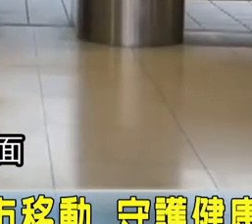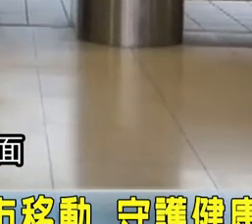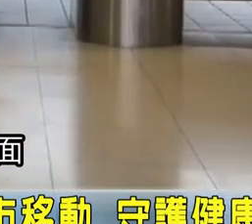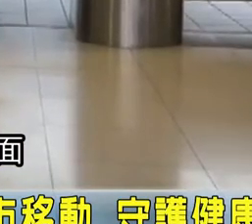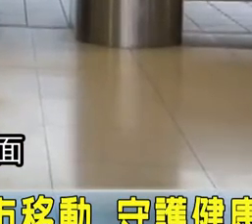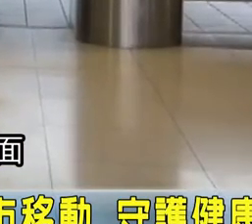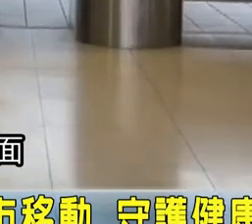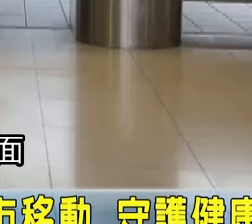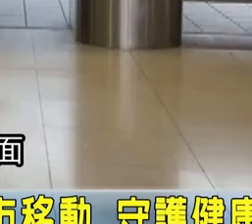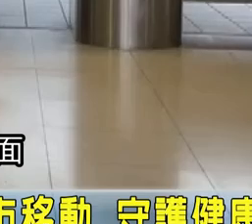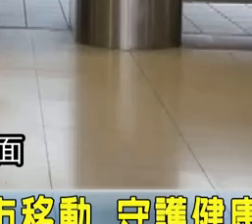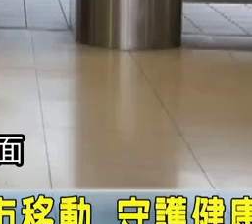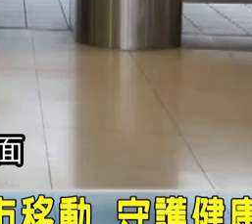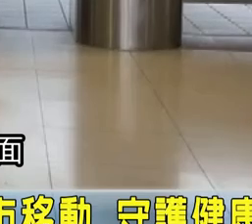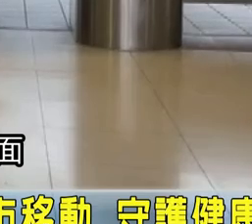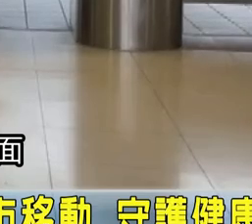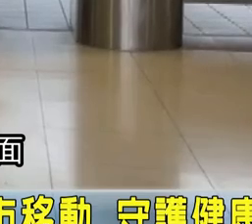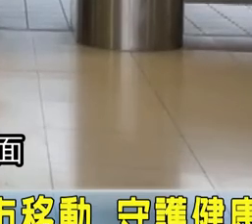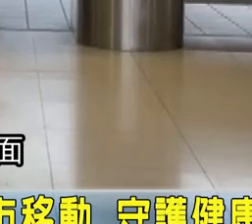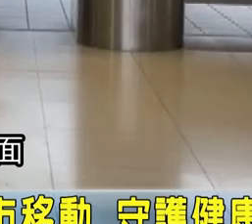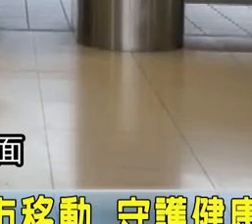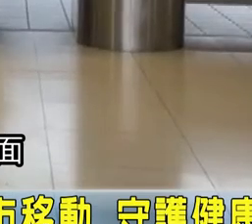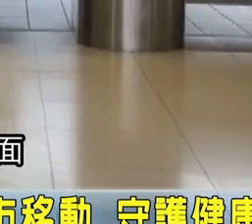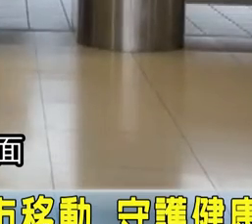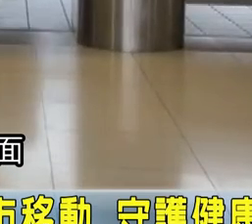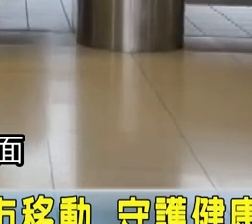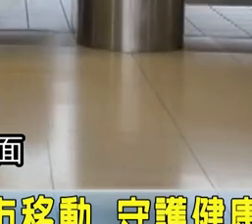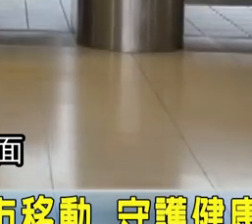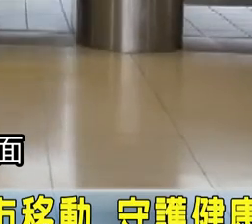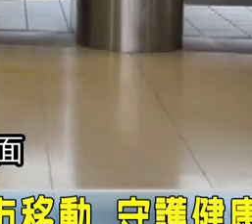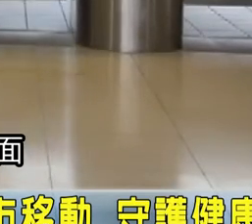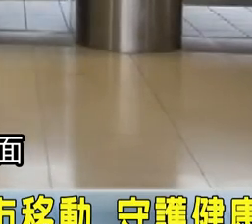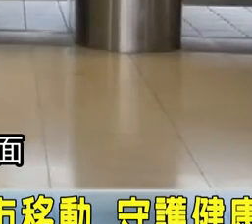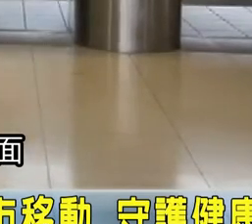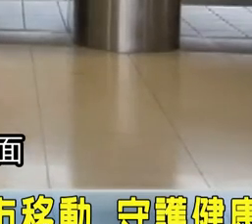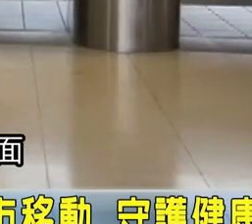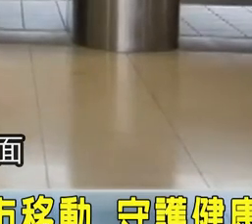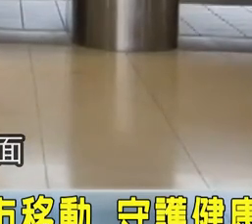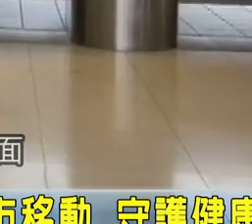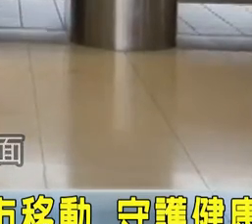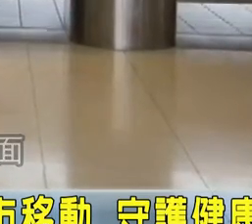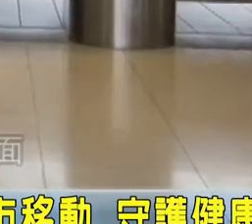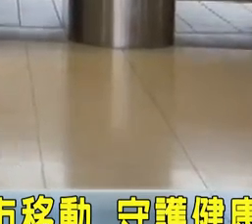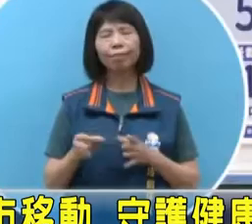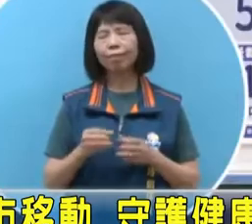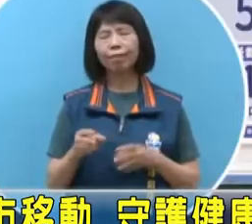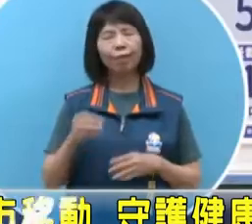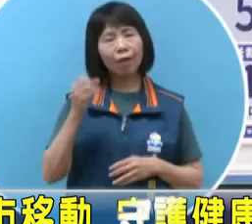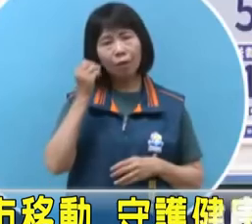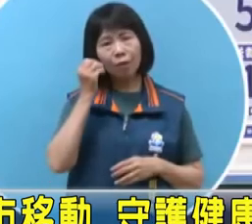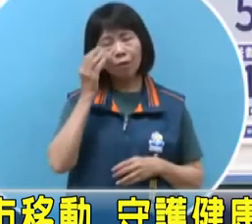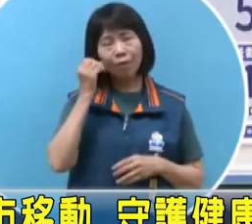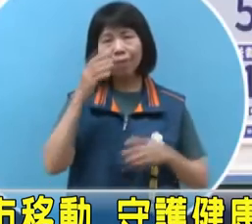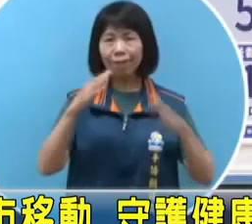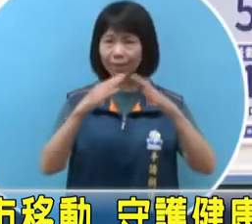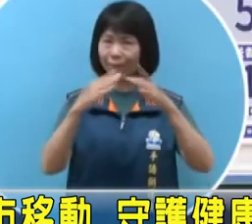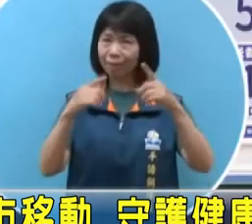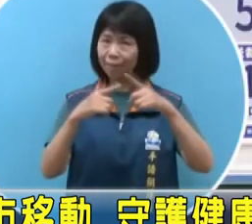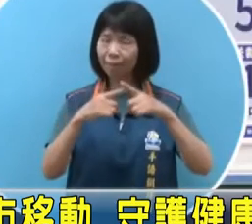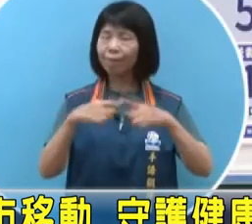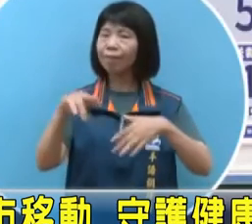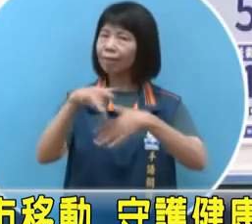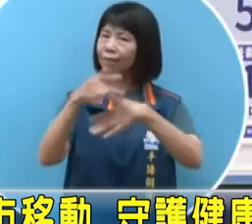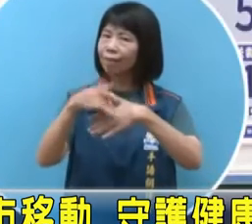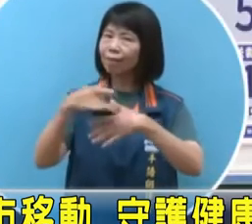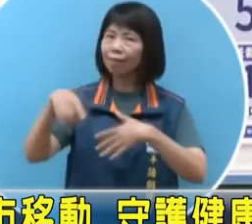自主健康管理，并避免外出。与家人同住时，避免共餐。在家戴上口罩，保护自身